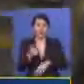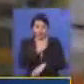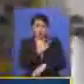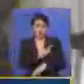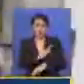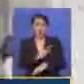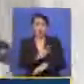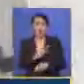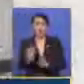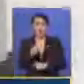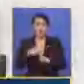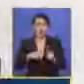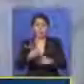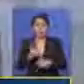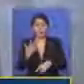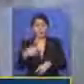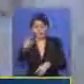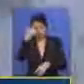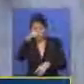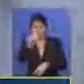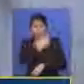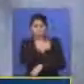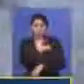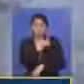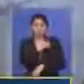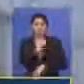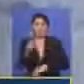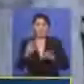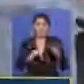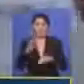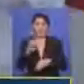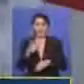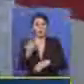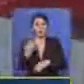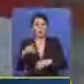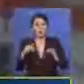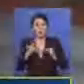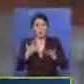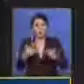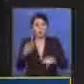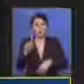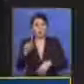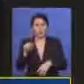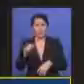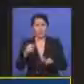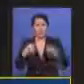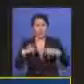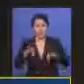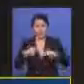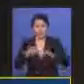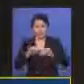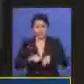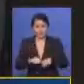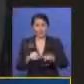жатыр. Кәсіпорын жылына 50 мың дана медициналық құрал жабдық, 150 мың медициналық жиһаз бен мың автокөлік шығаратын мүмкіндігі